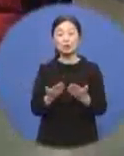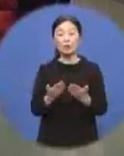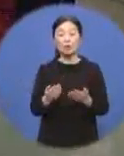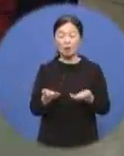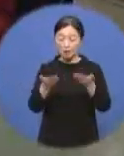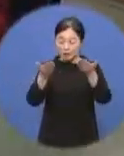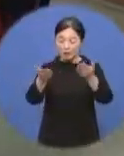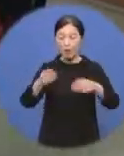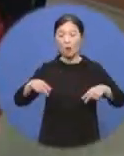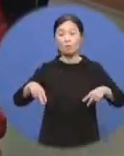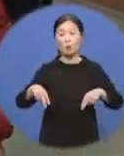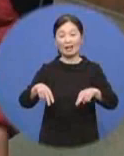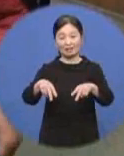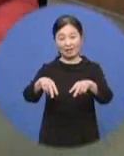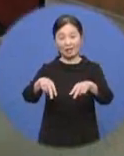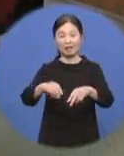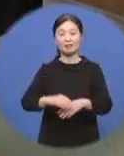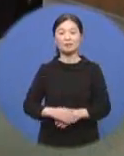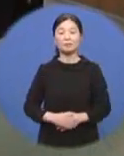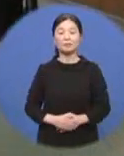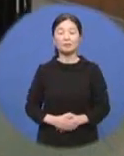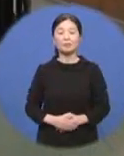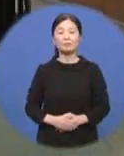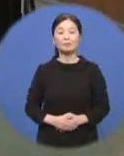活動です。